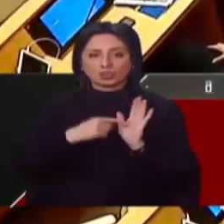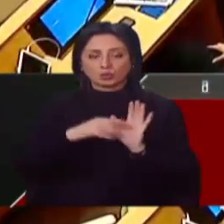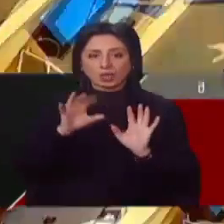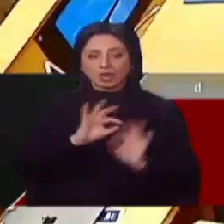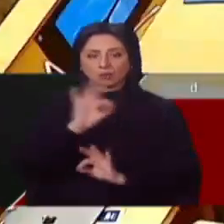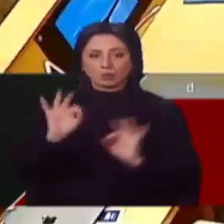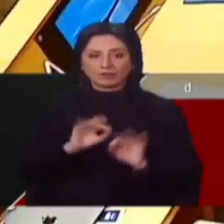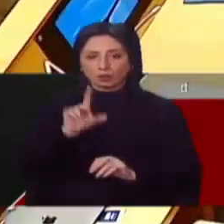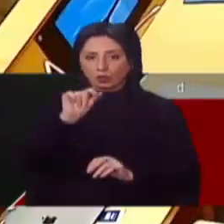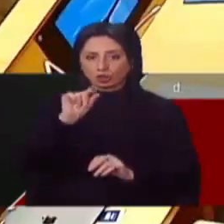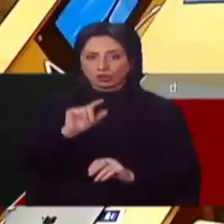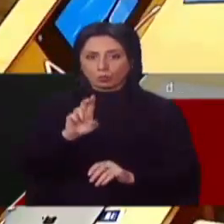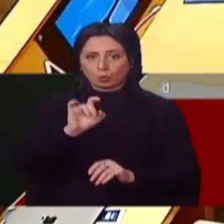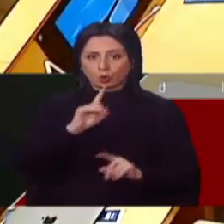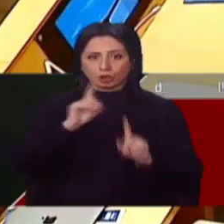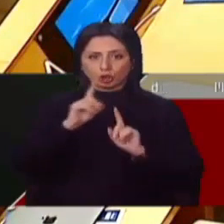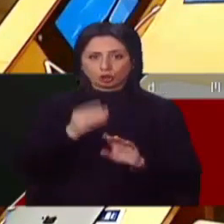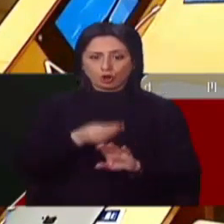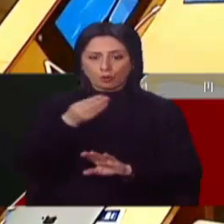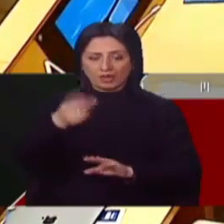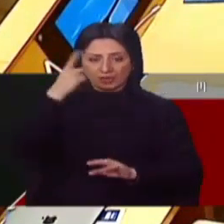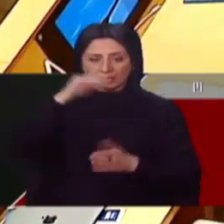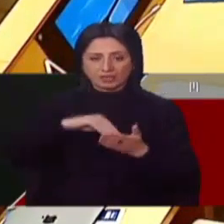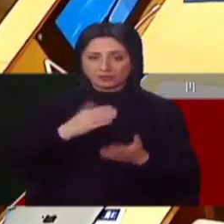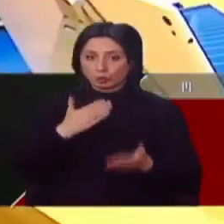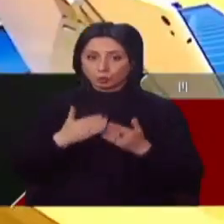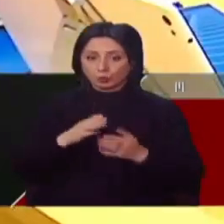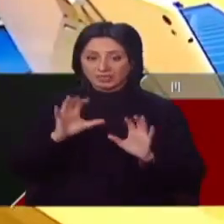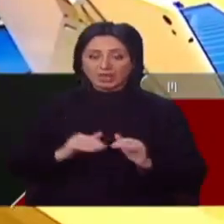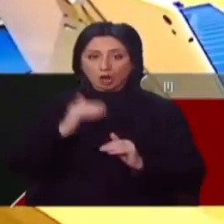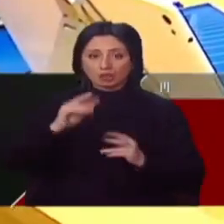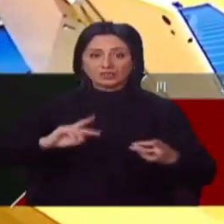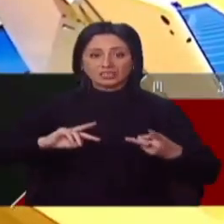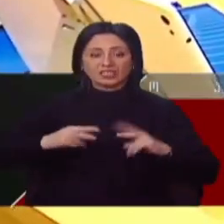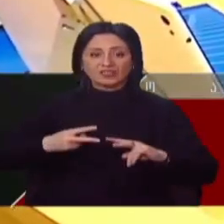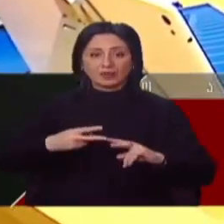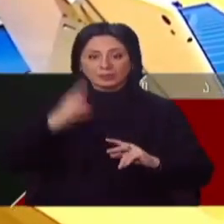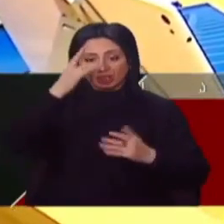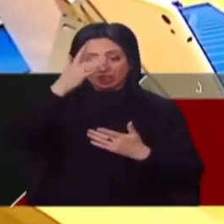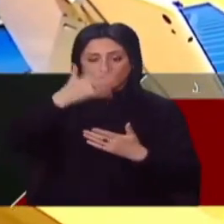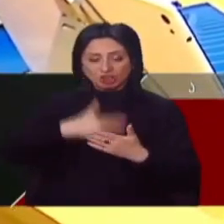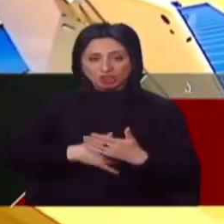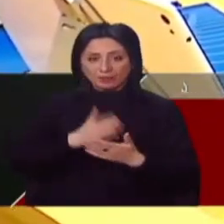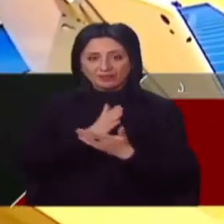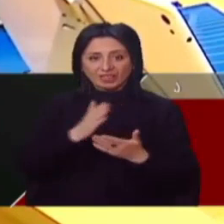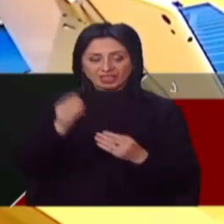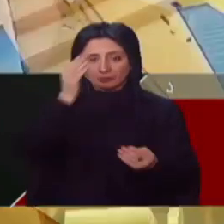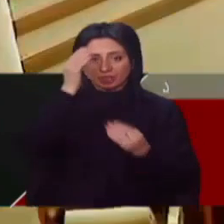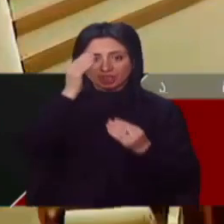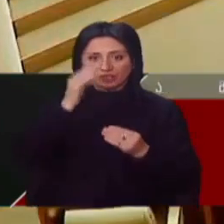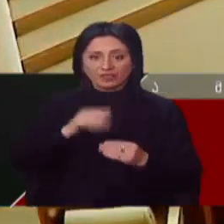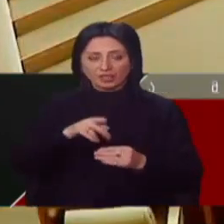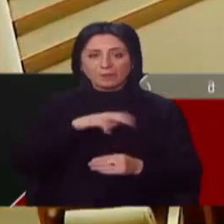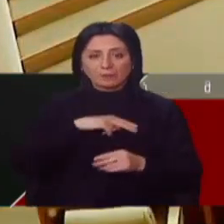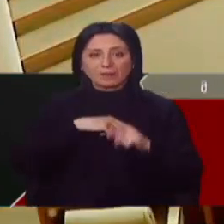canon proiecti orșabat spiuros nomaze da inițirdeba tumca sa constituție tsulile bebis și narso privnațil semșcelu